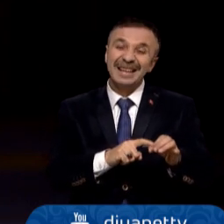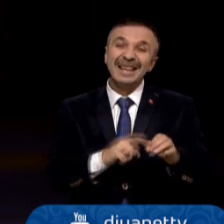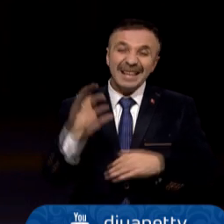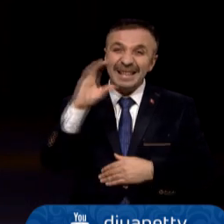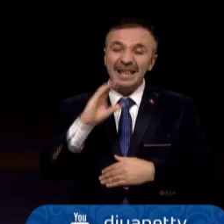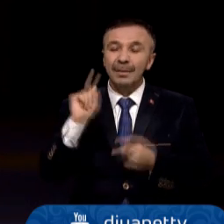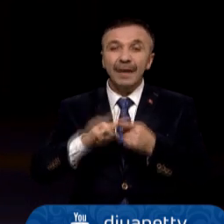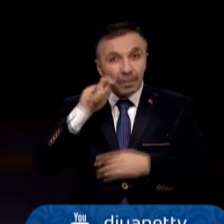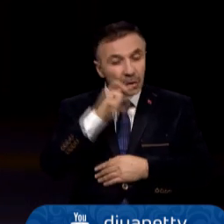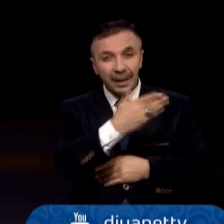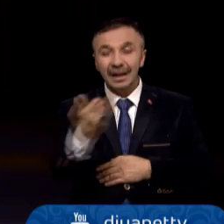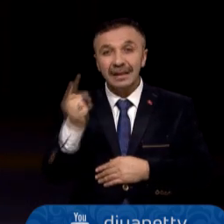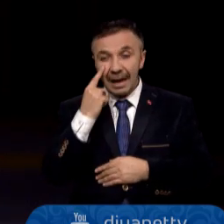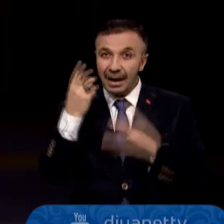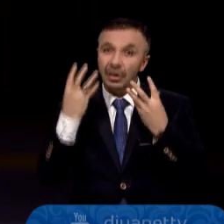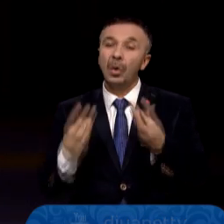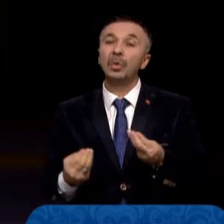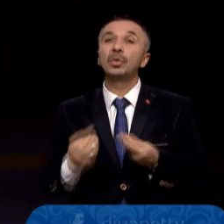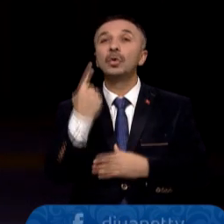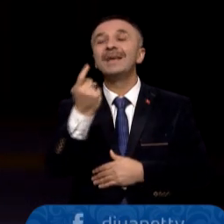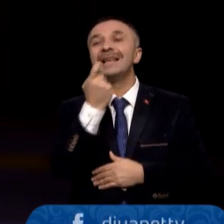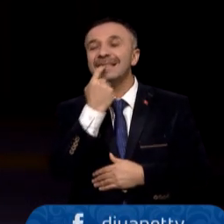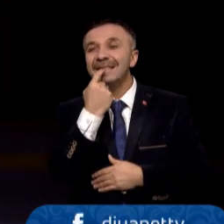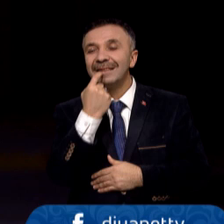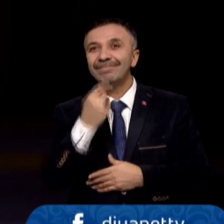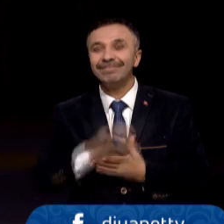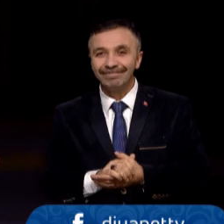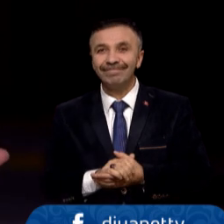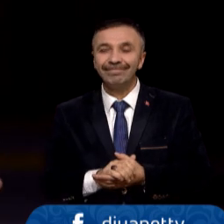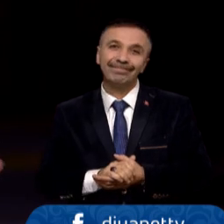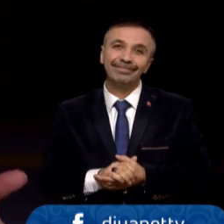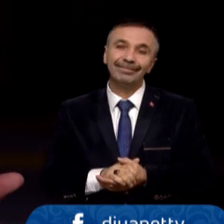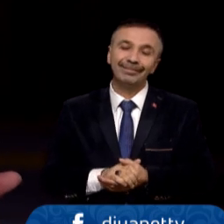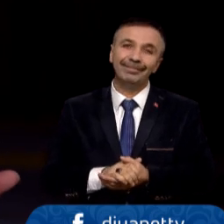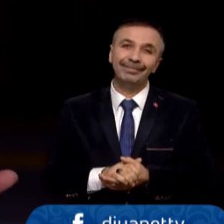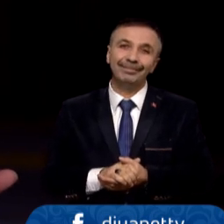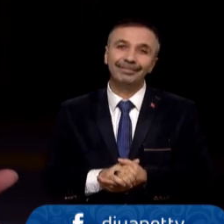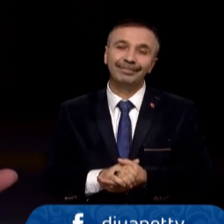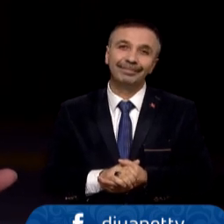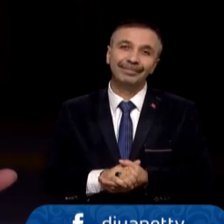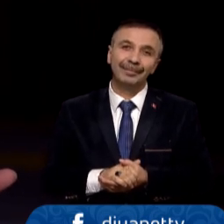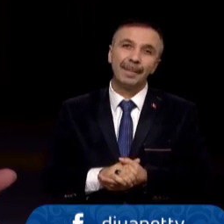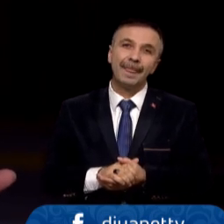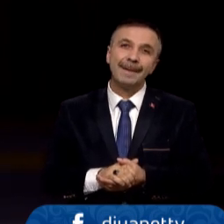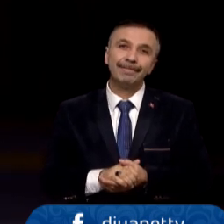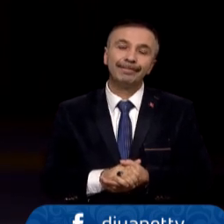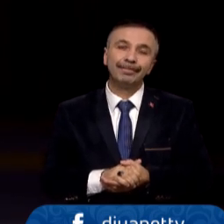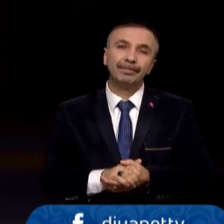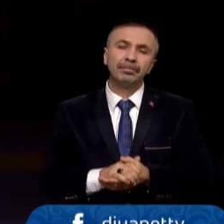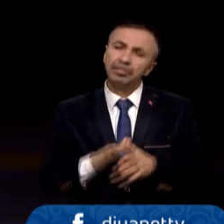İslam'ın ve müslümanların devlet olduğu bir yıldır devlet olduğu bir senedir